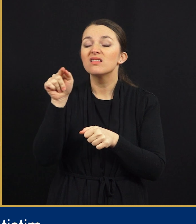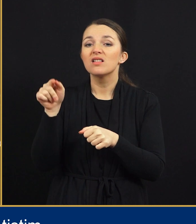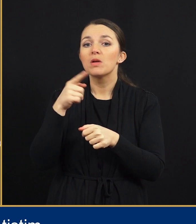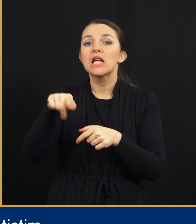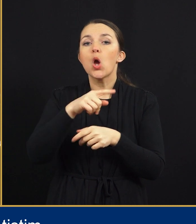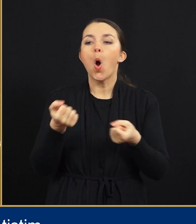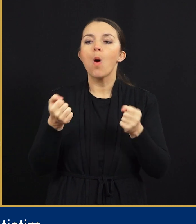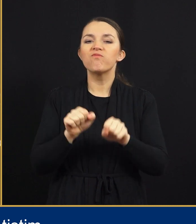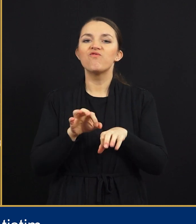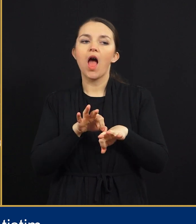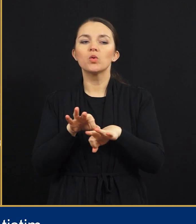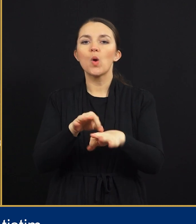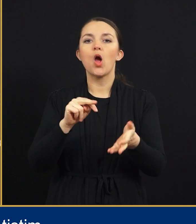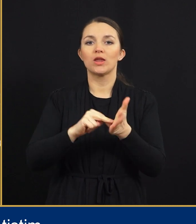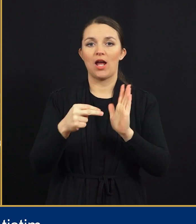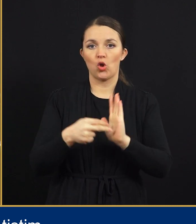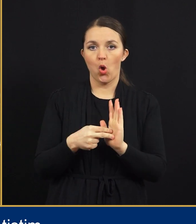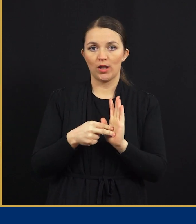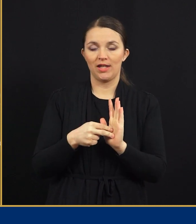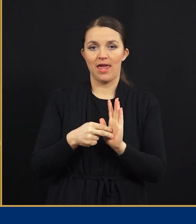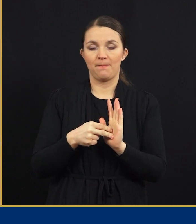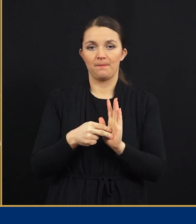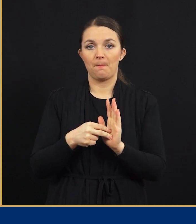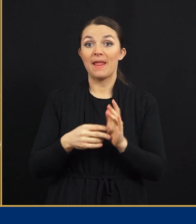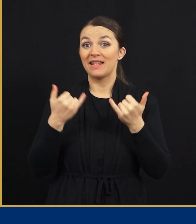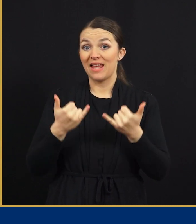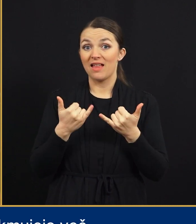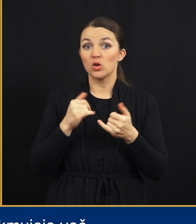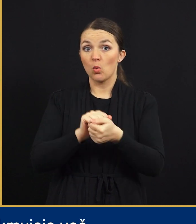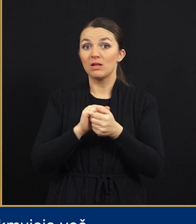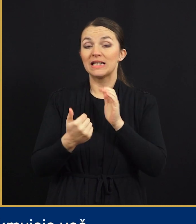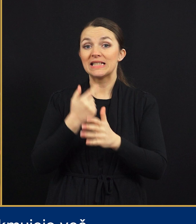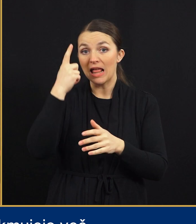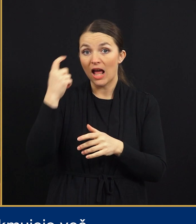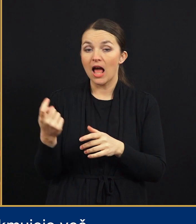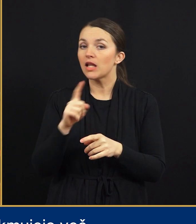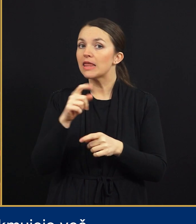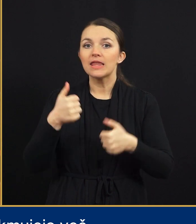tistim, ki obvladujejo tehnologije. In danes v bitki za